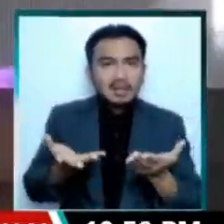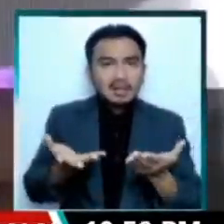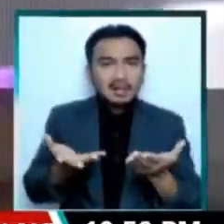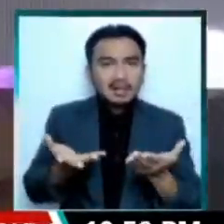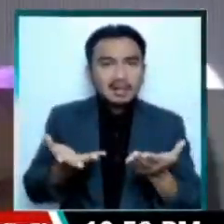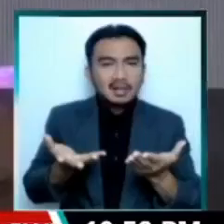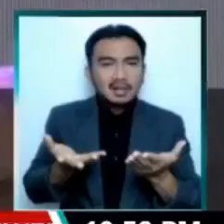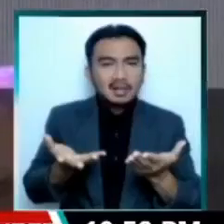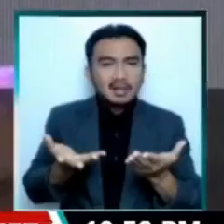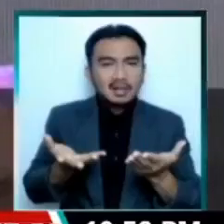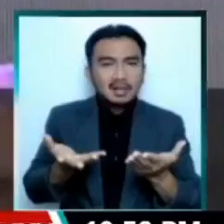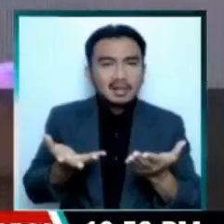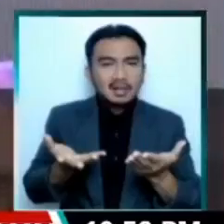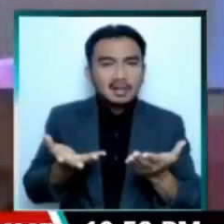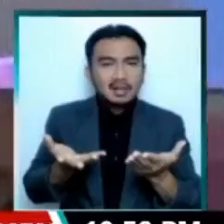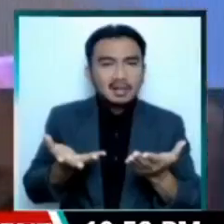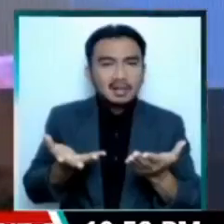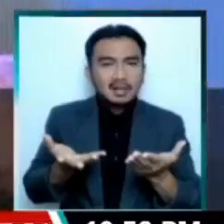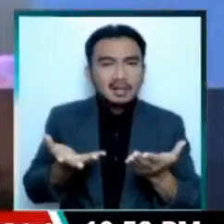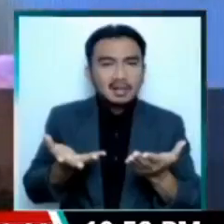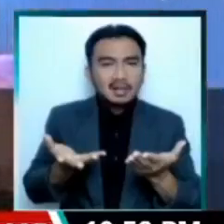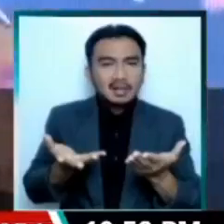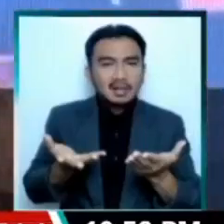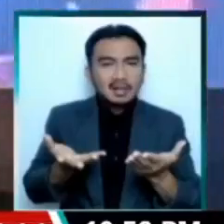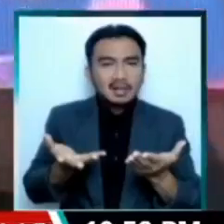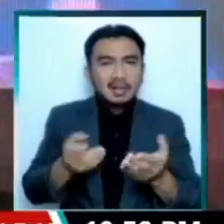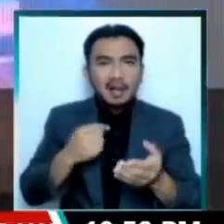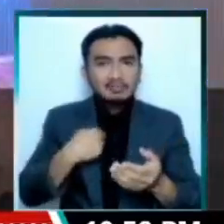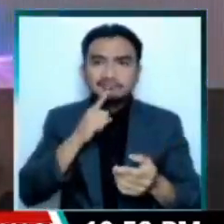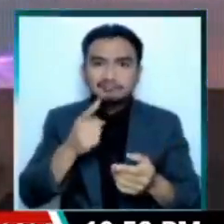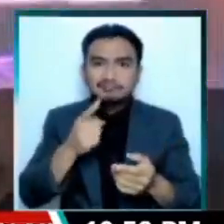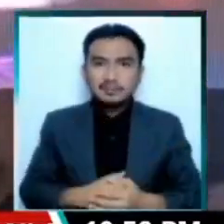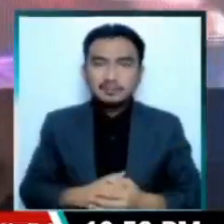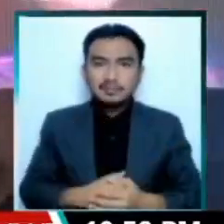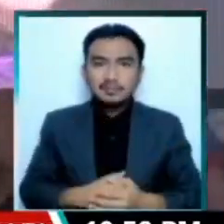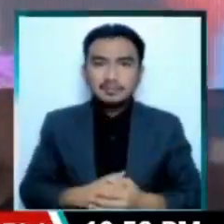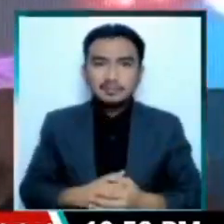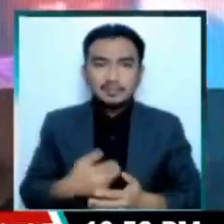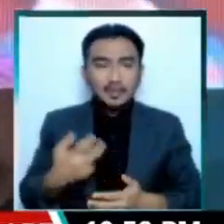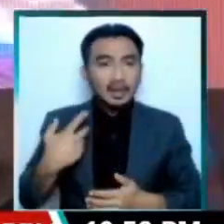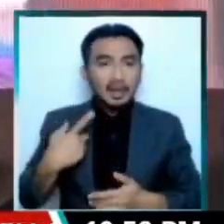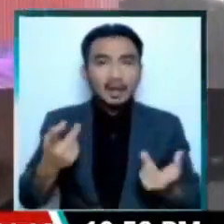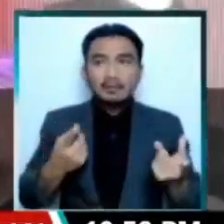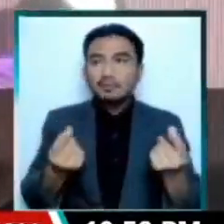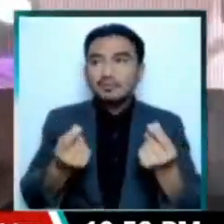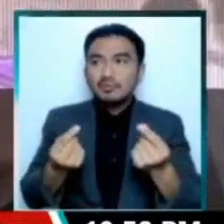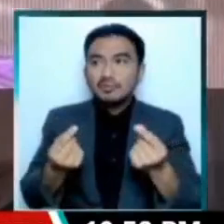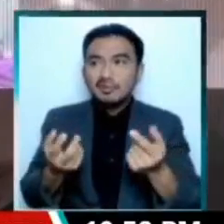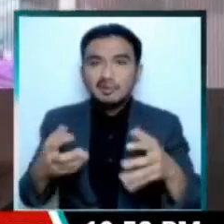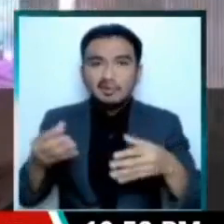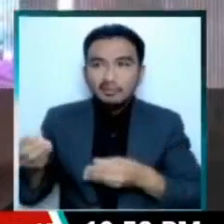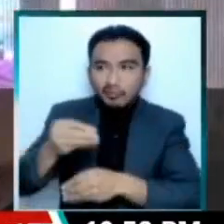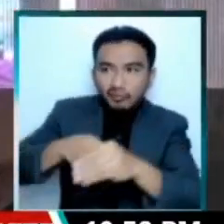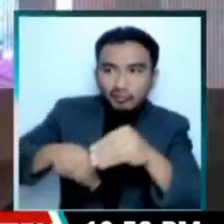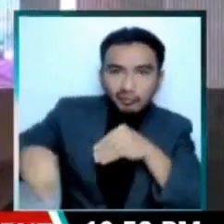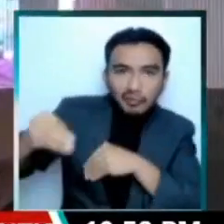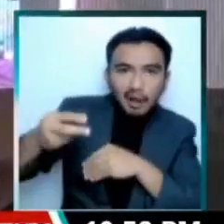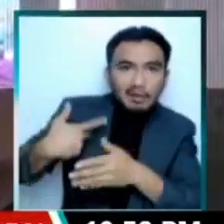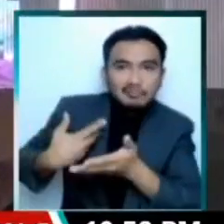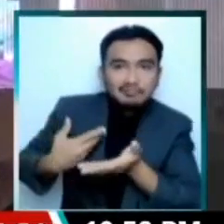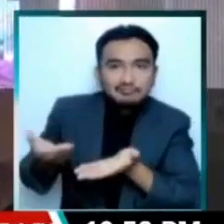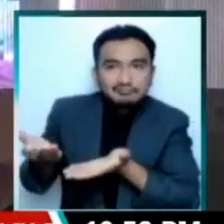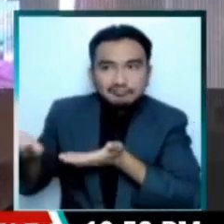mga nagtatransak ng business sa PNP, wala pong lagayan nangyayari sa PNP noon. At ito lang ang aking pagmamalaki. Sa loob